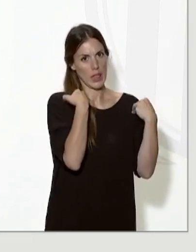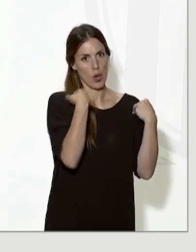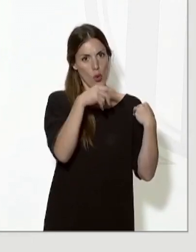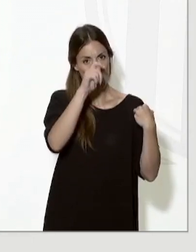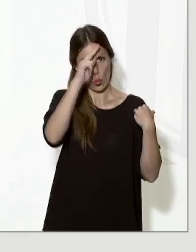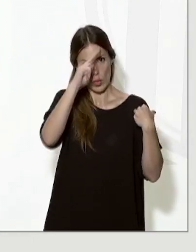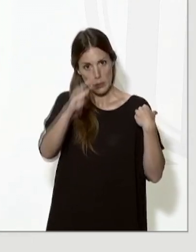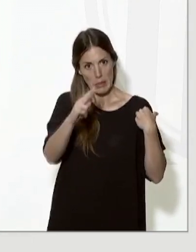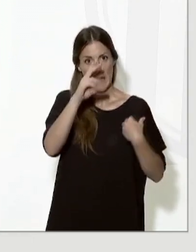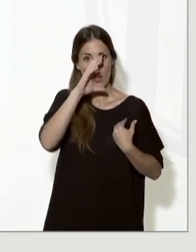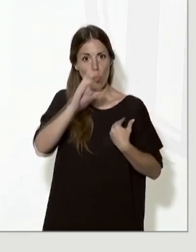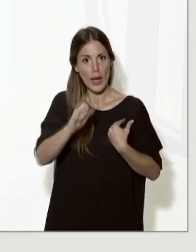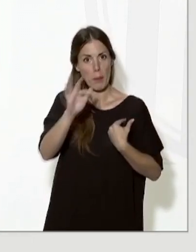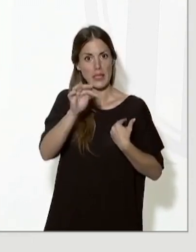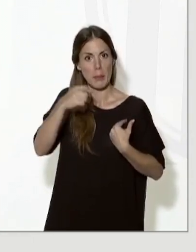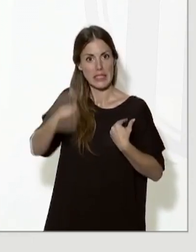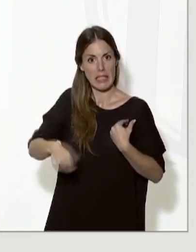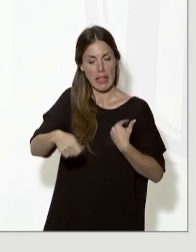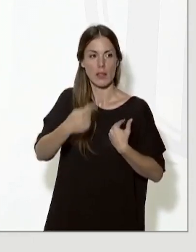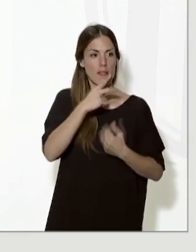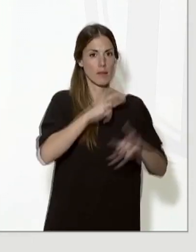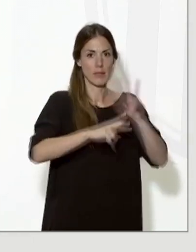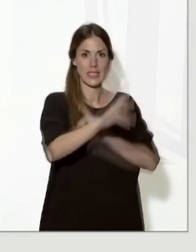de Catalunya? Sí, ho prometo.